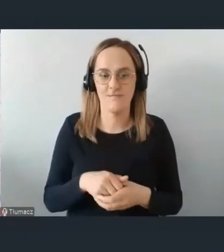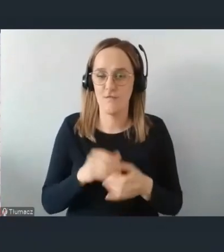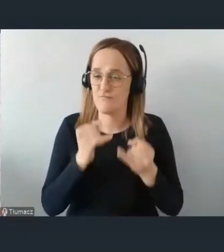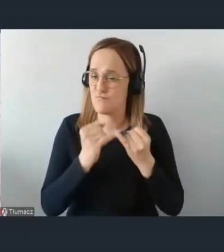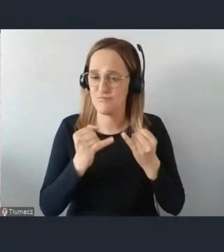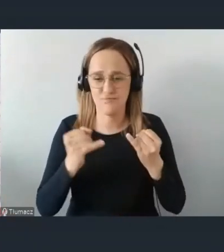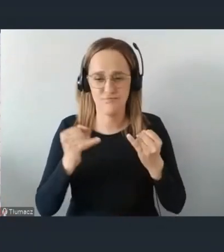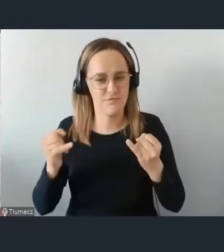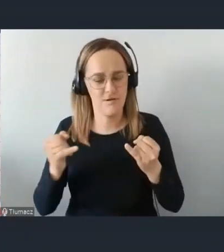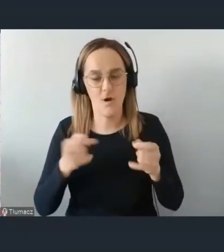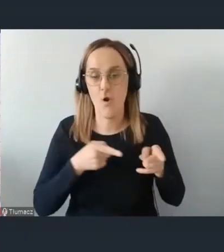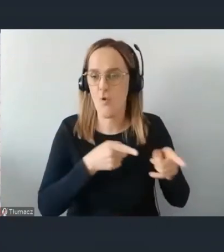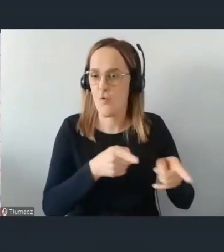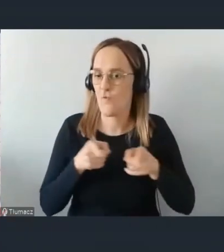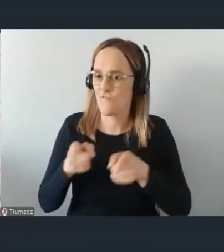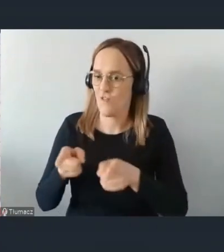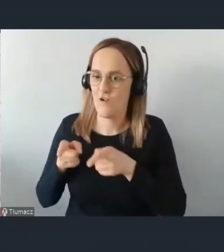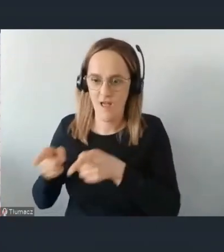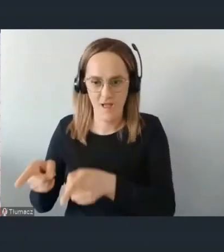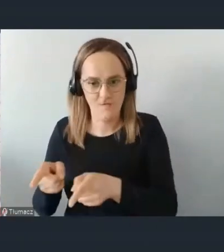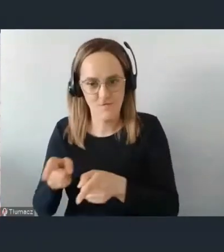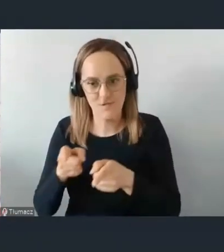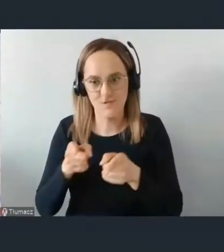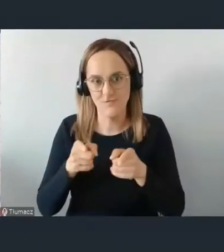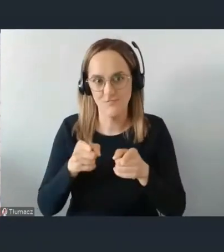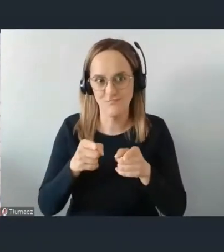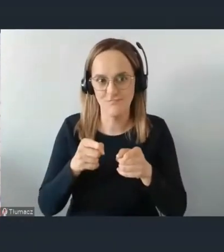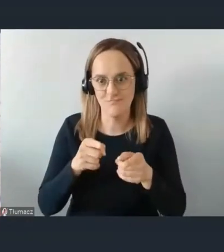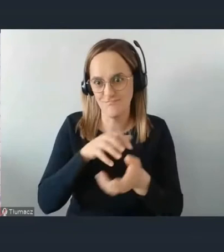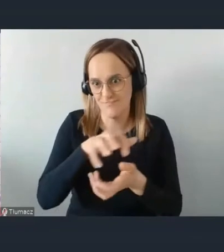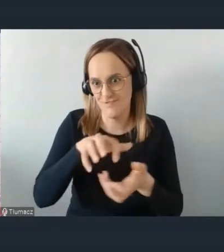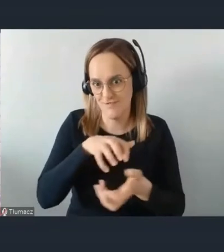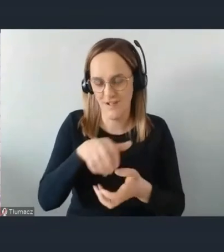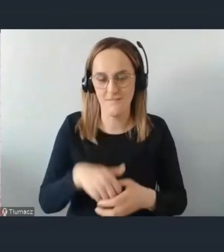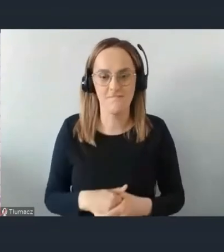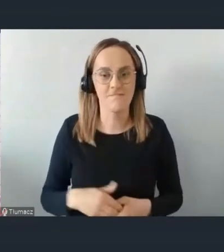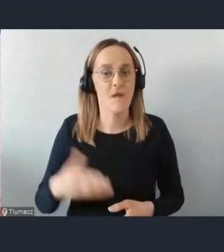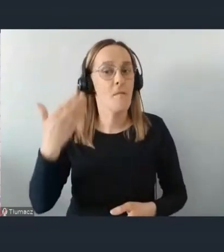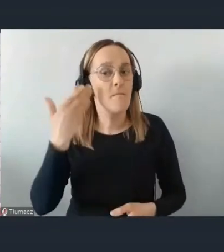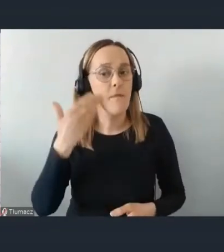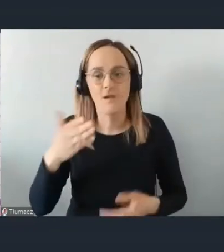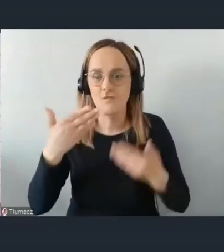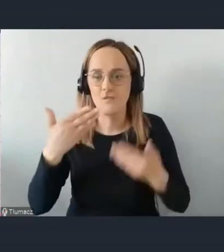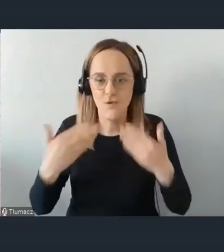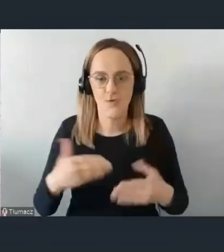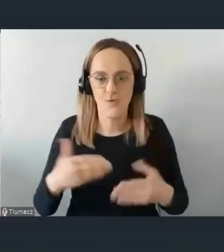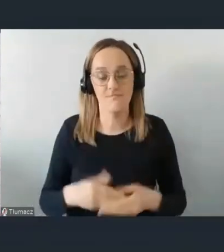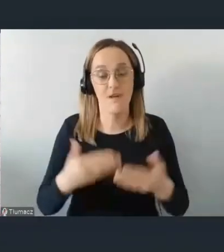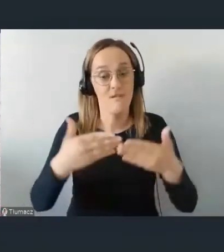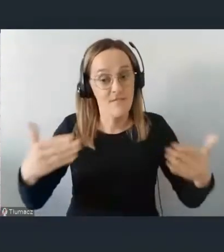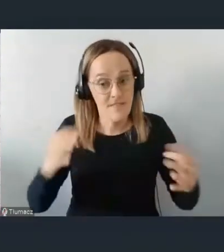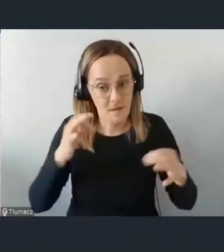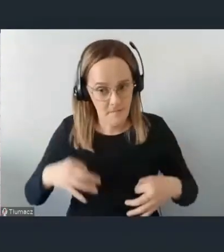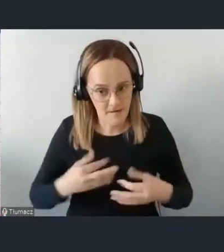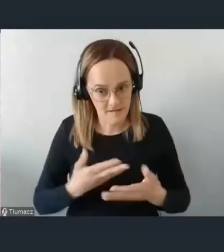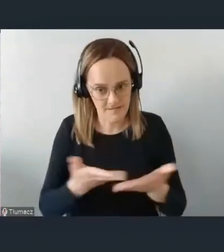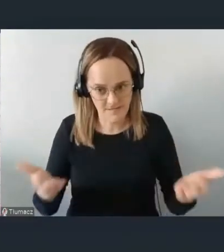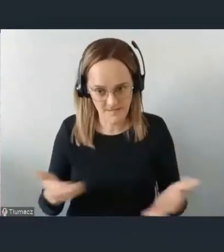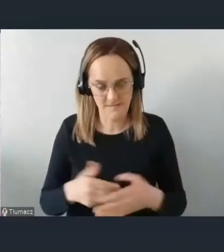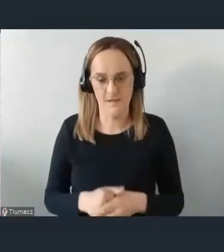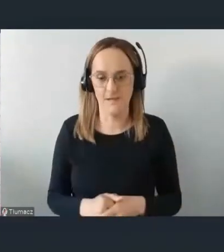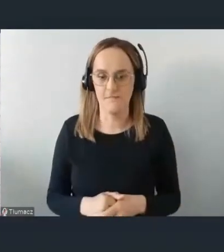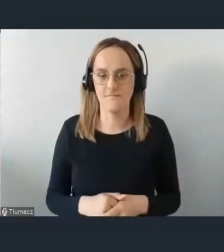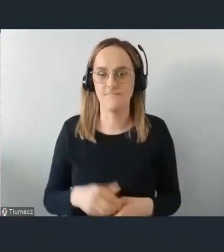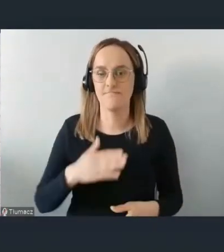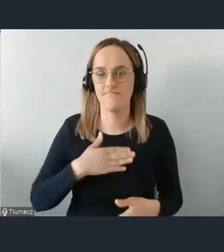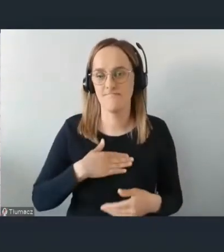różnych, równoległych rzeczywistości. Oddaję Ci głos, Robercie. Bardzo Ci dziękuję. Witam Państwa bardzo serdecznie wszystkich.